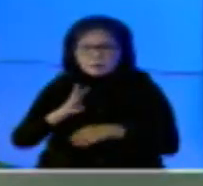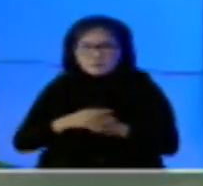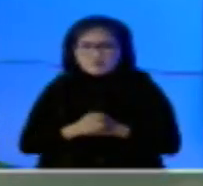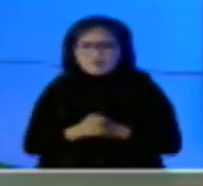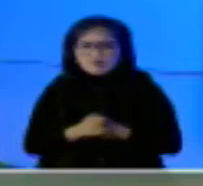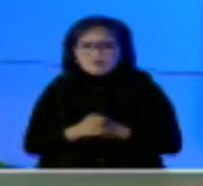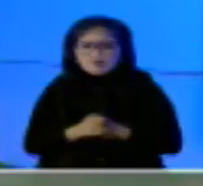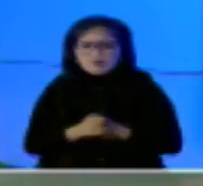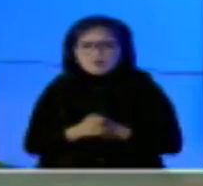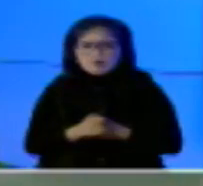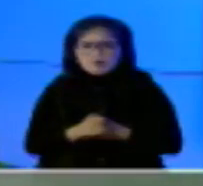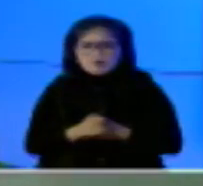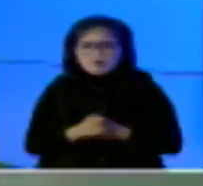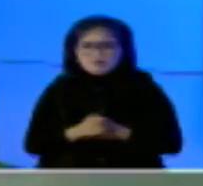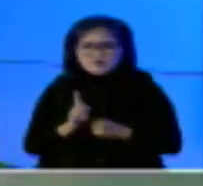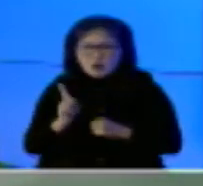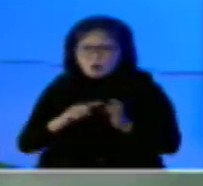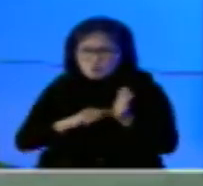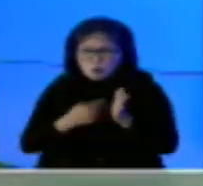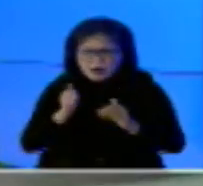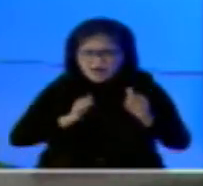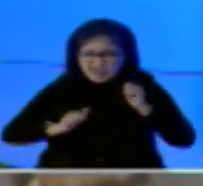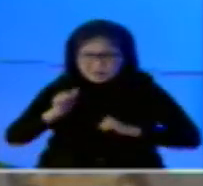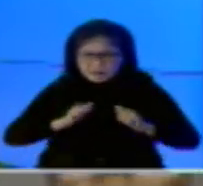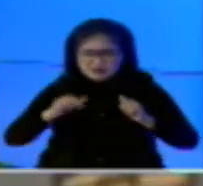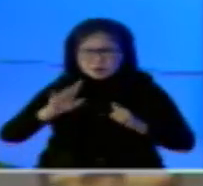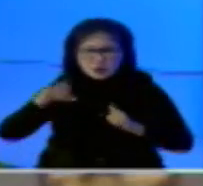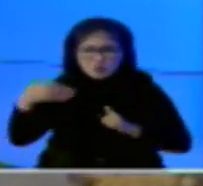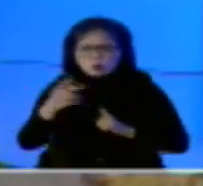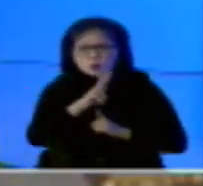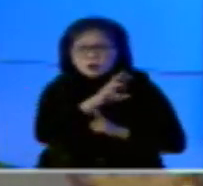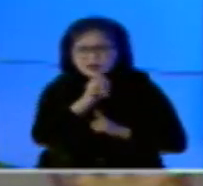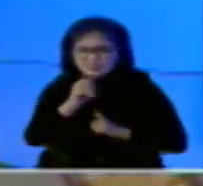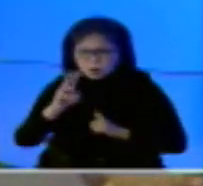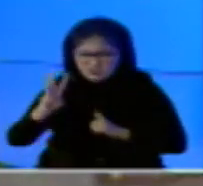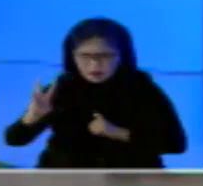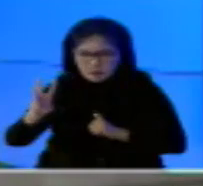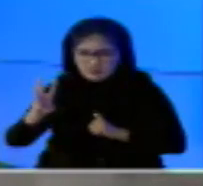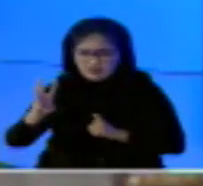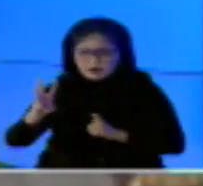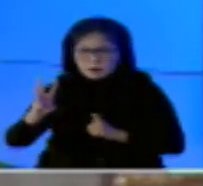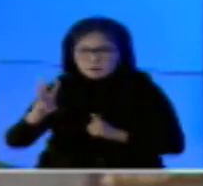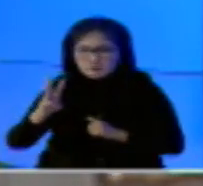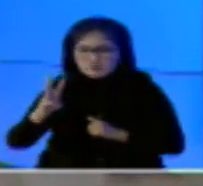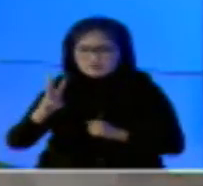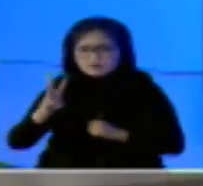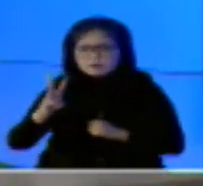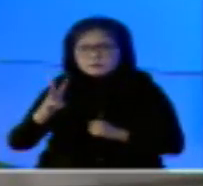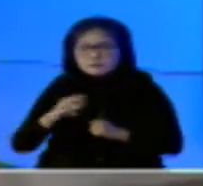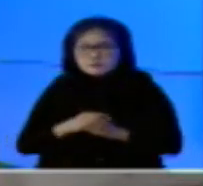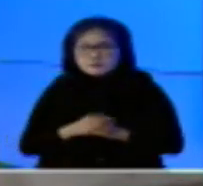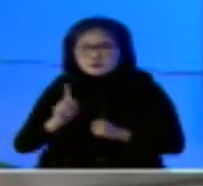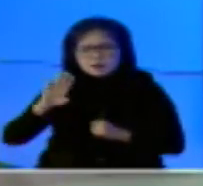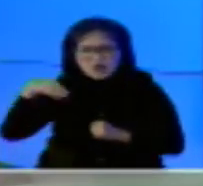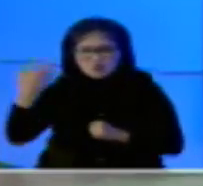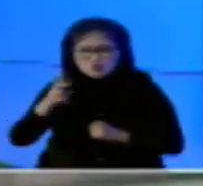Pelaku sudah memulai kegiatannya sejak tahun 2003, ya, tahun 2003.